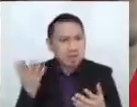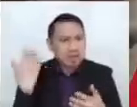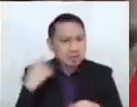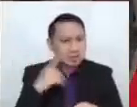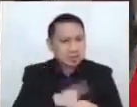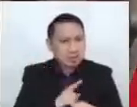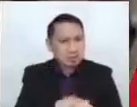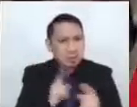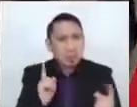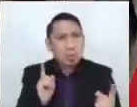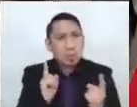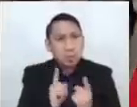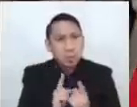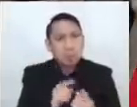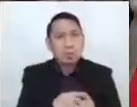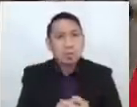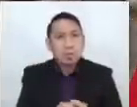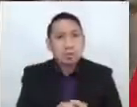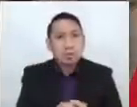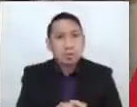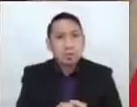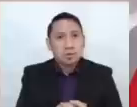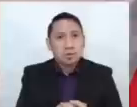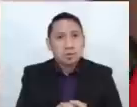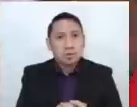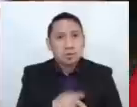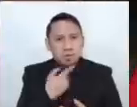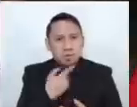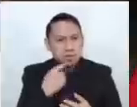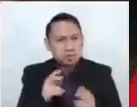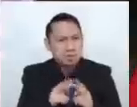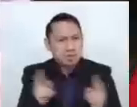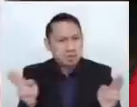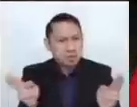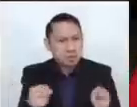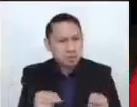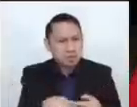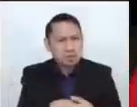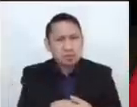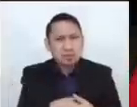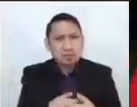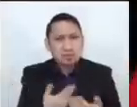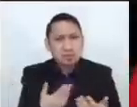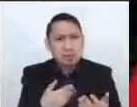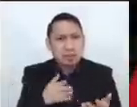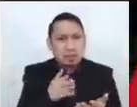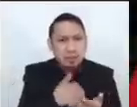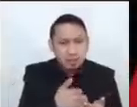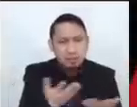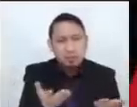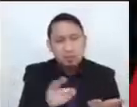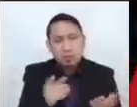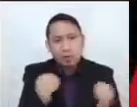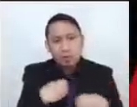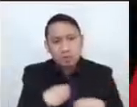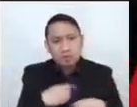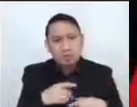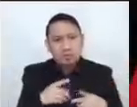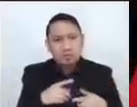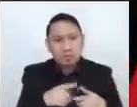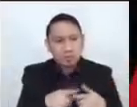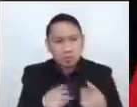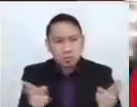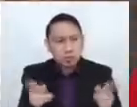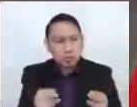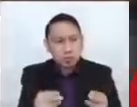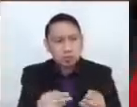yung hindi kami nakaabot dahil sandali lang umalis na. Pinunta namin doon sa kanyang opisina. Oo. Pero Marso pa yan. Ano